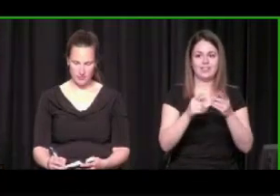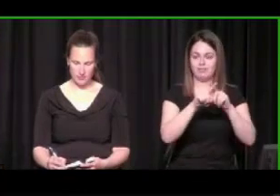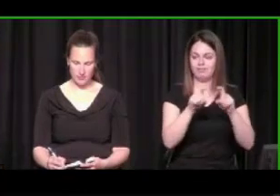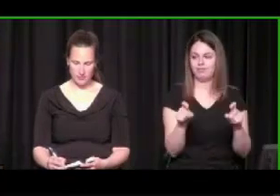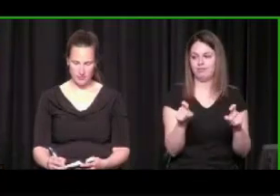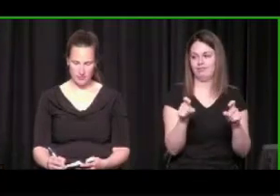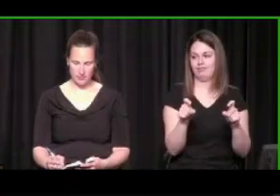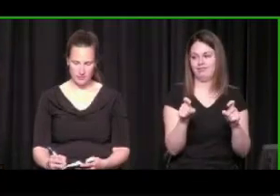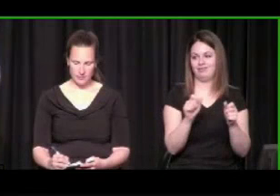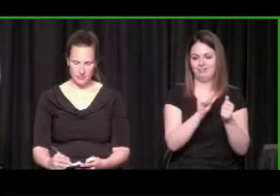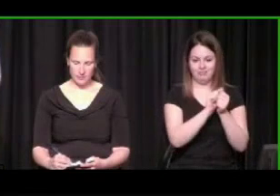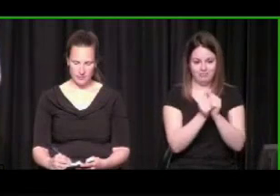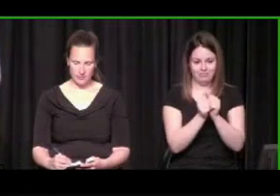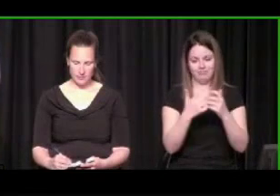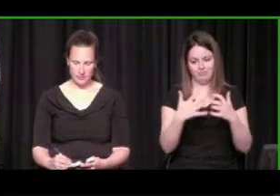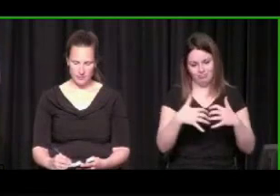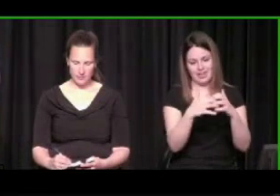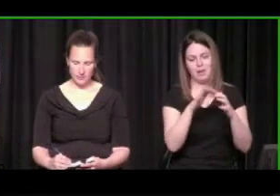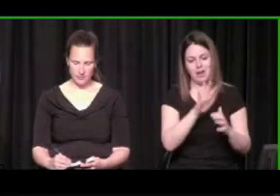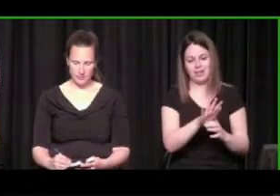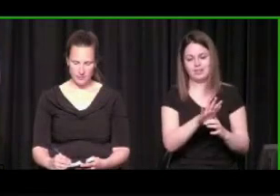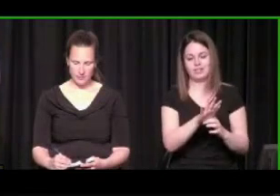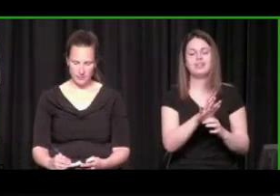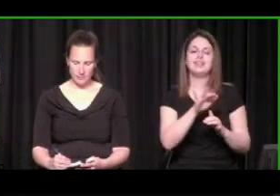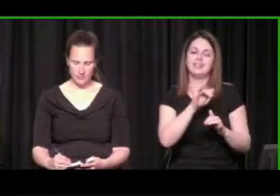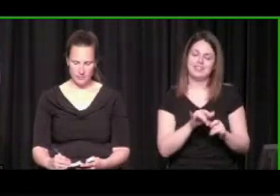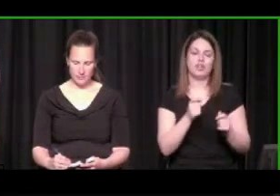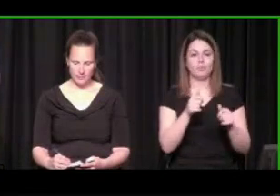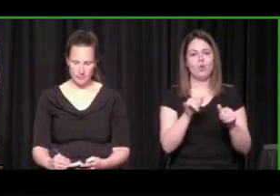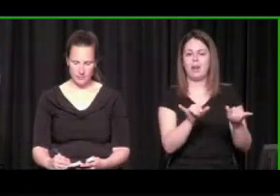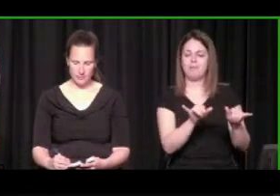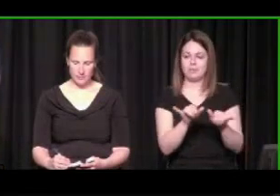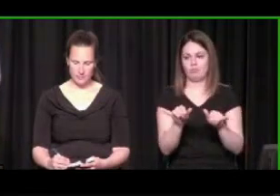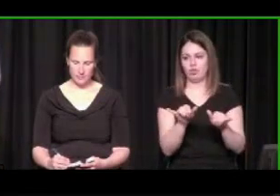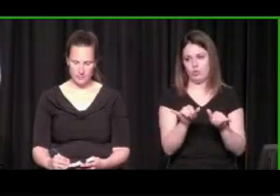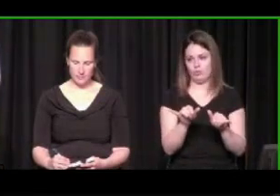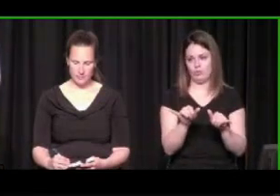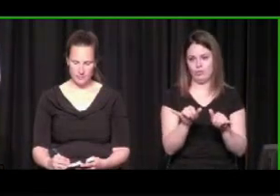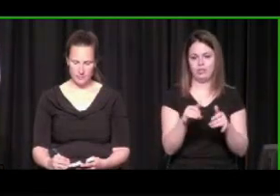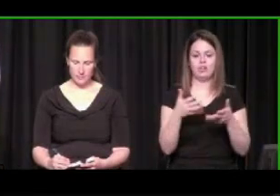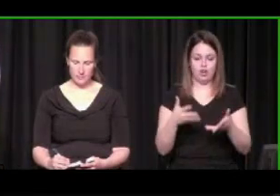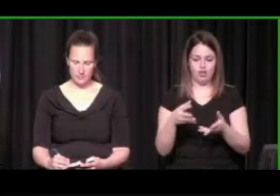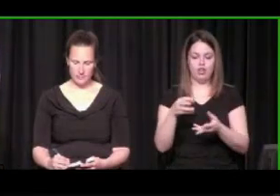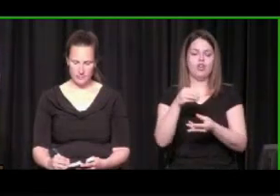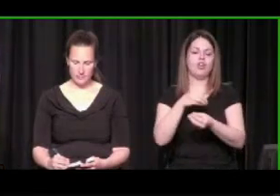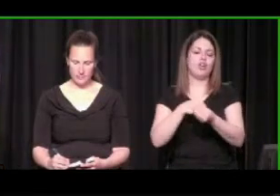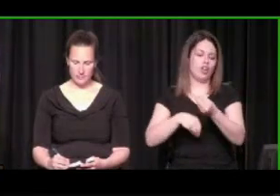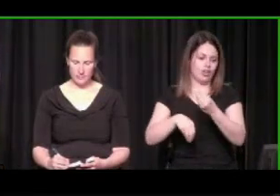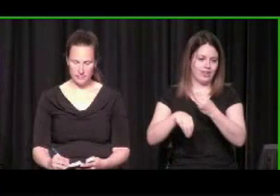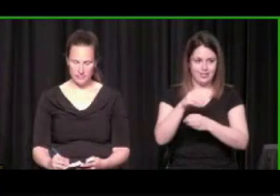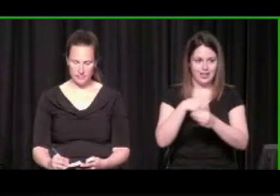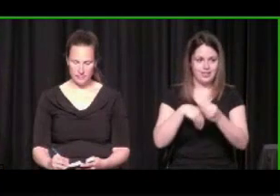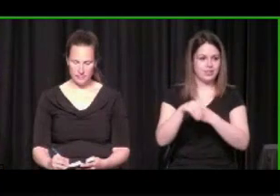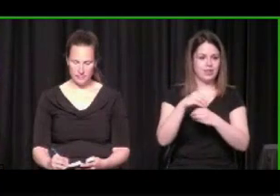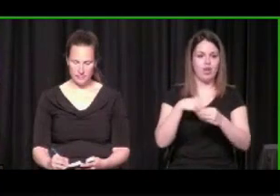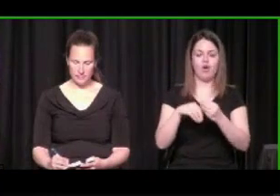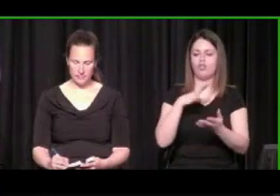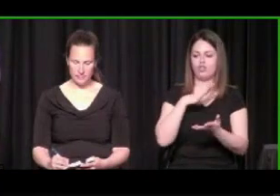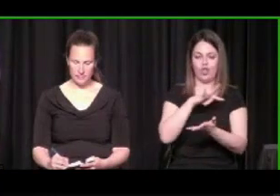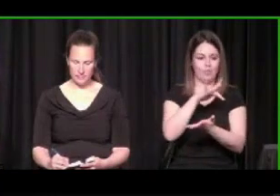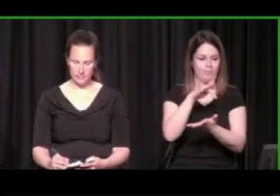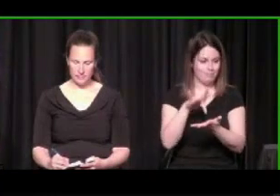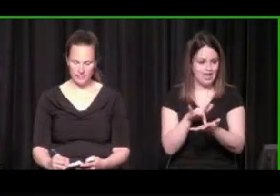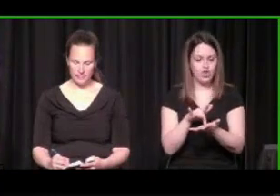finalement qu'elle mettait en place. C'est un peu cette idée-là de dire qu'au-delà du fait qu'une organisation, qu'un